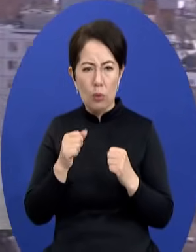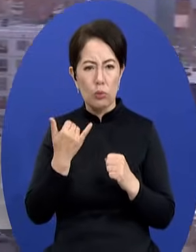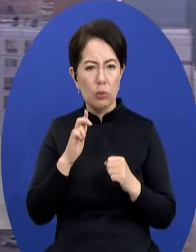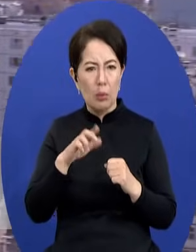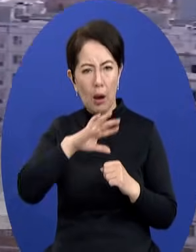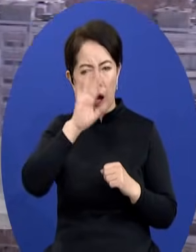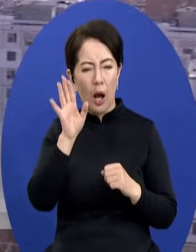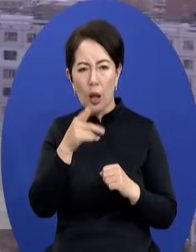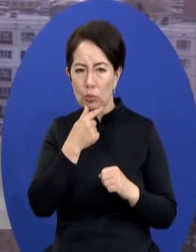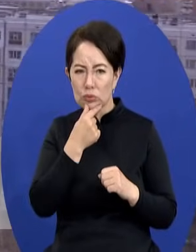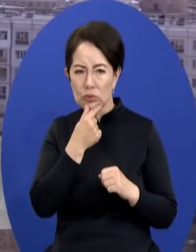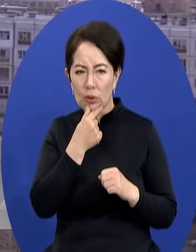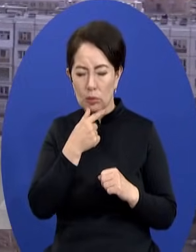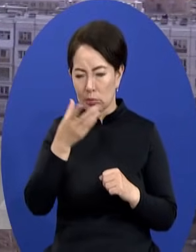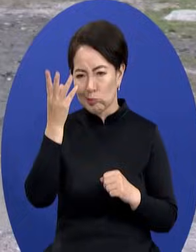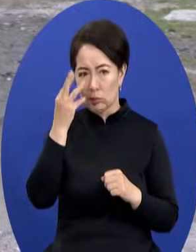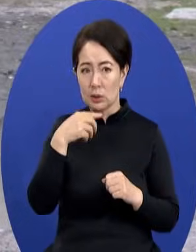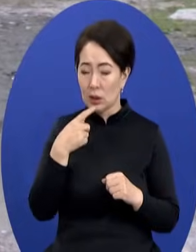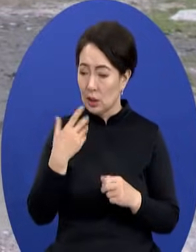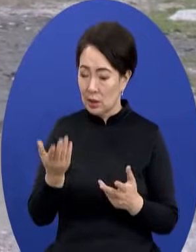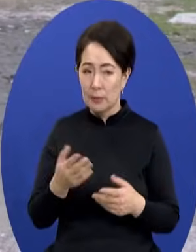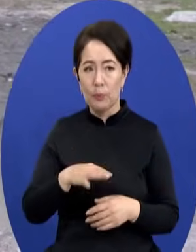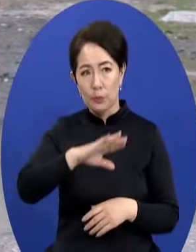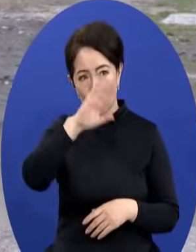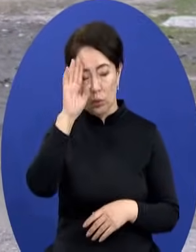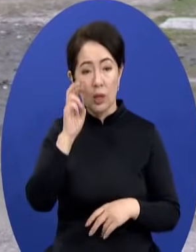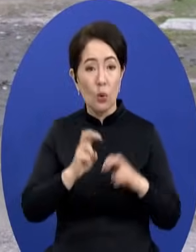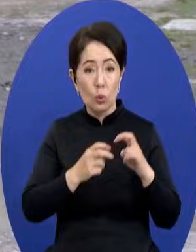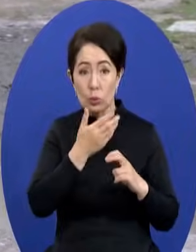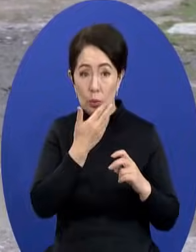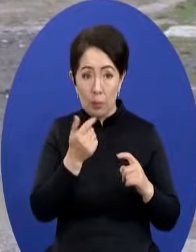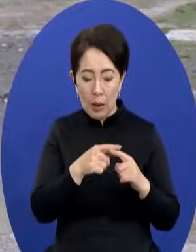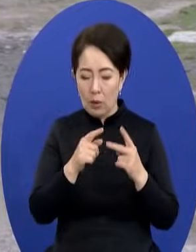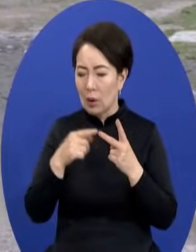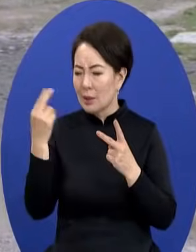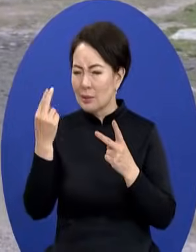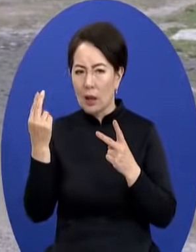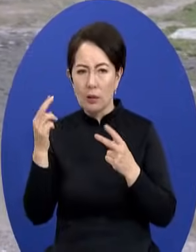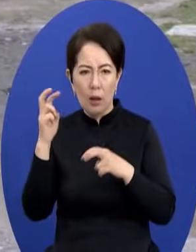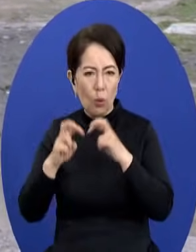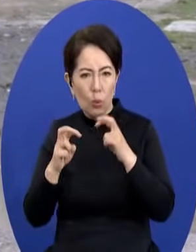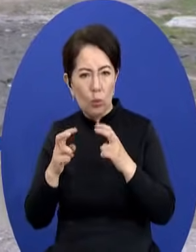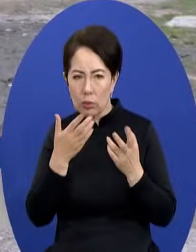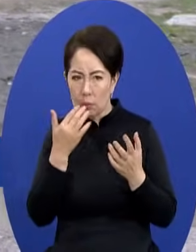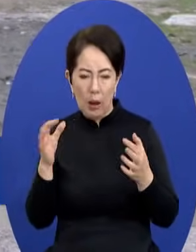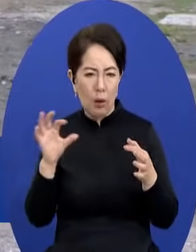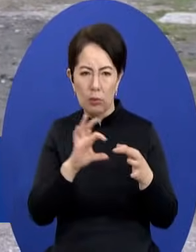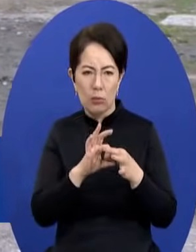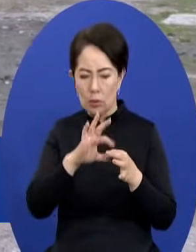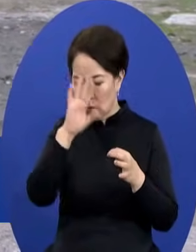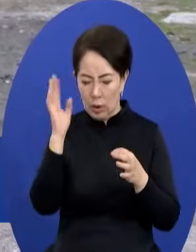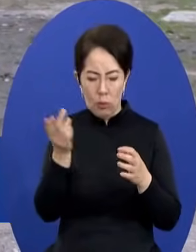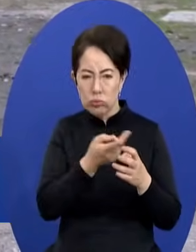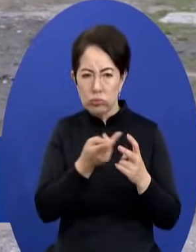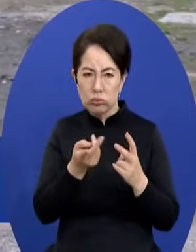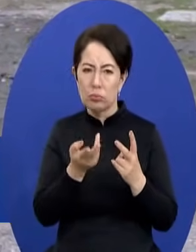халаалтгүй болох эрсдэлтэй гэж байна. Дулаан үйлдвэрлэхгүйгээр сахилгааныг үйлдвэрлэхгүй, сахилгааныг үйлдвэрлэхээр үйлдвэрлэхгүйгээр дулааныг